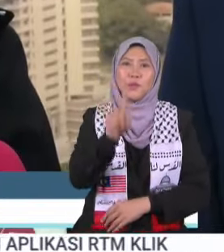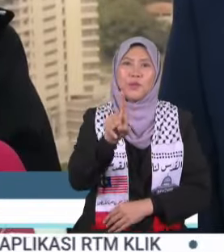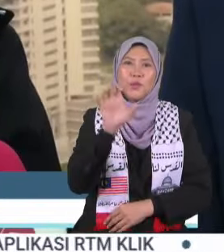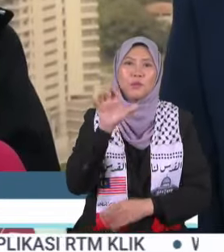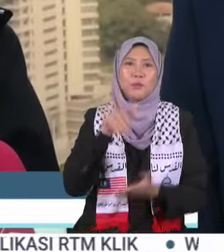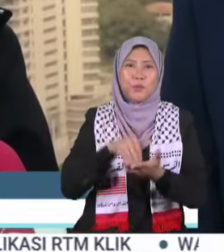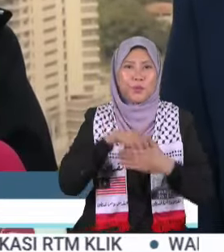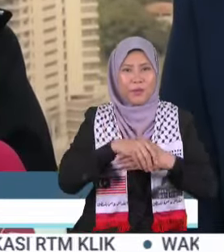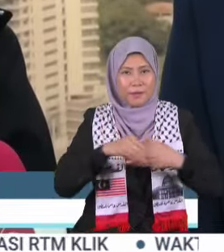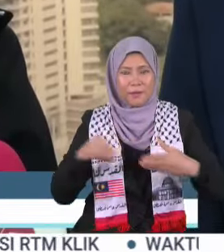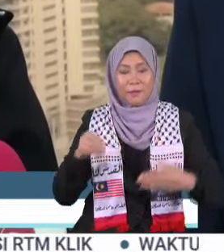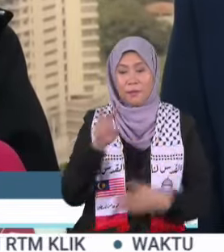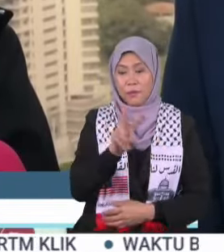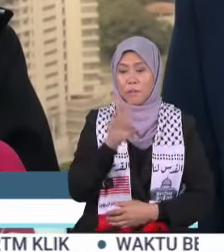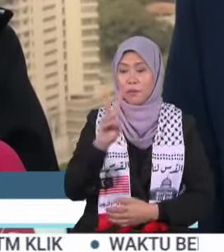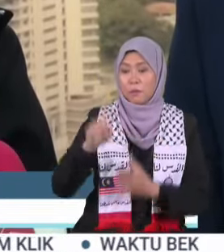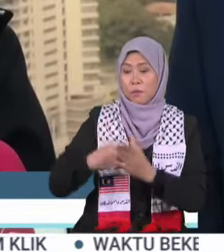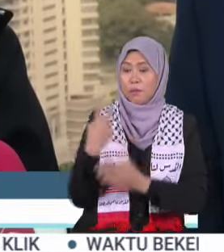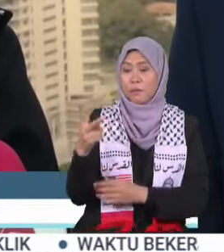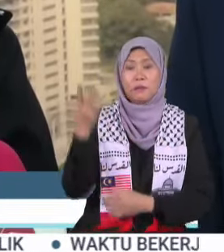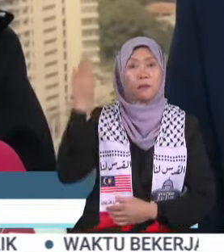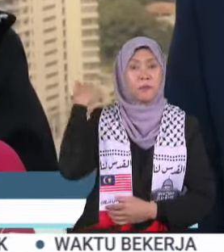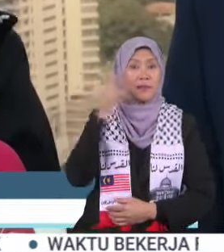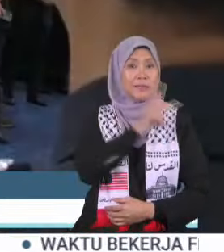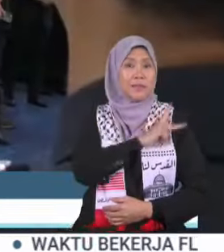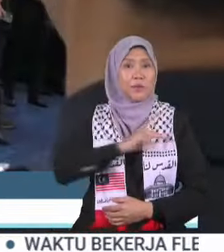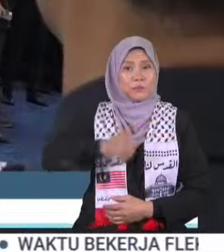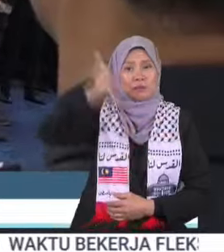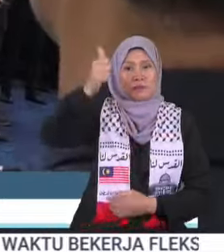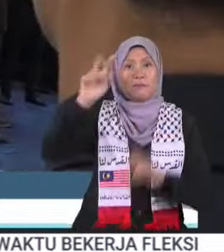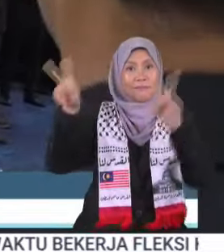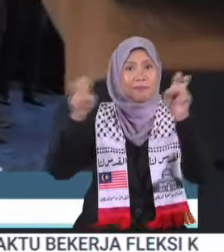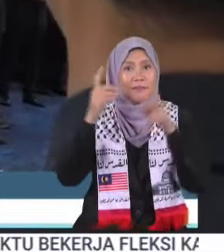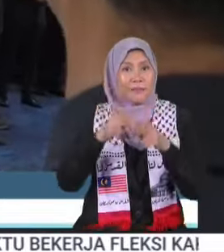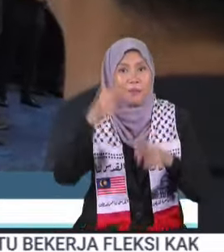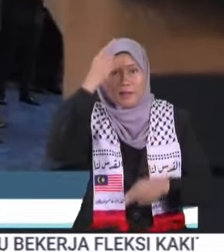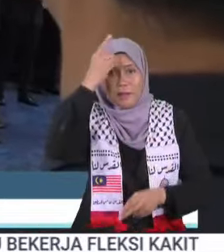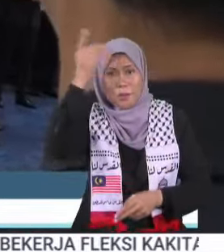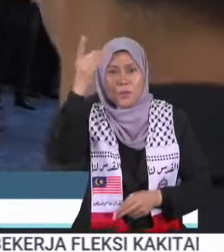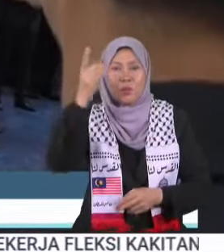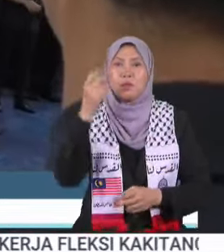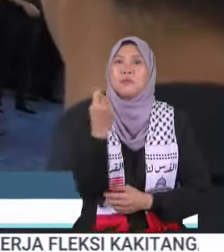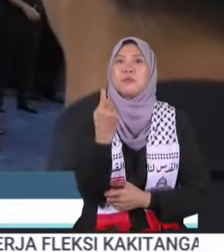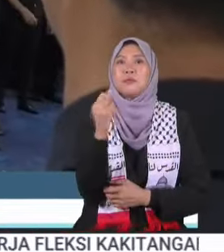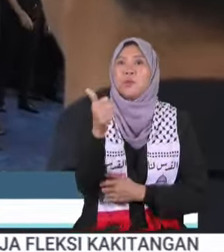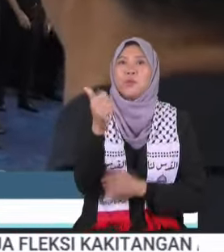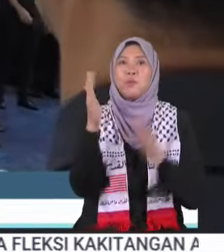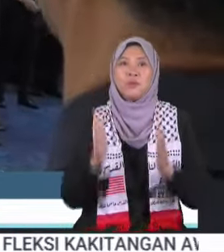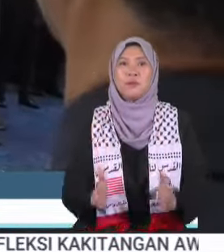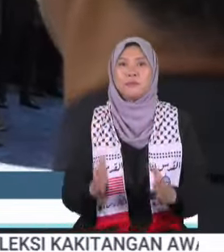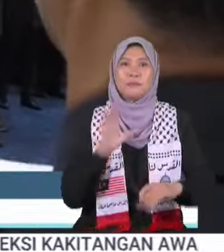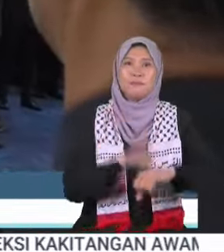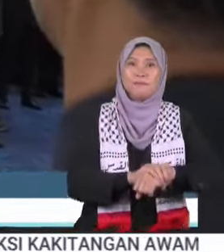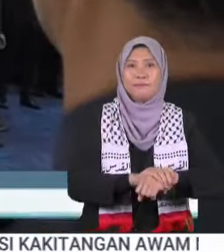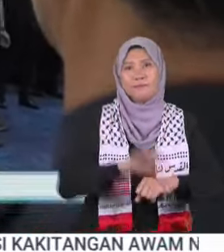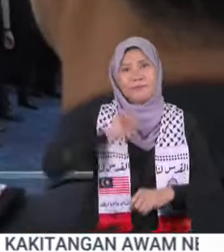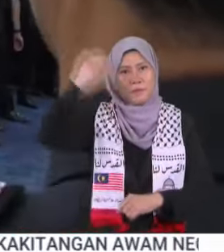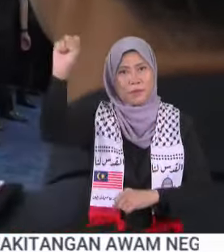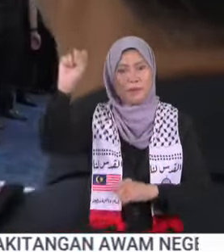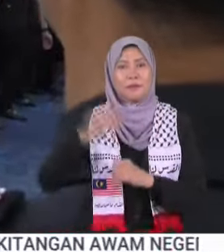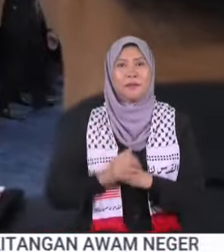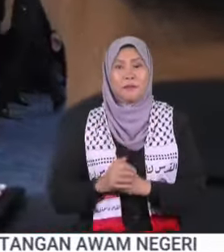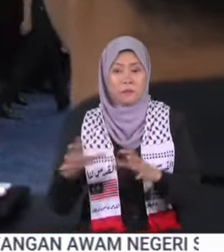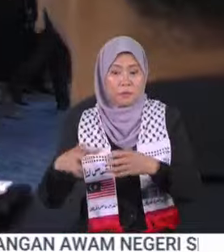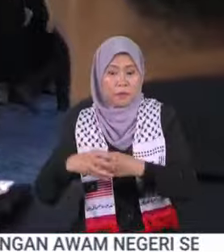r000 26 disember lepas ketua sindiket dadah bergelar Datuk antara 10 individu ditahan di Sabah sindiket